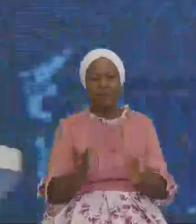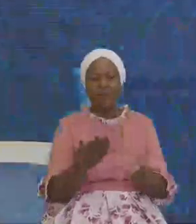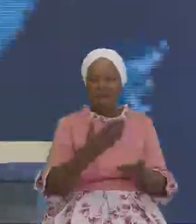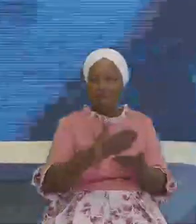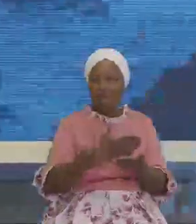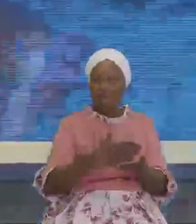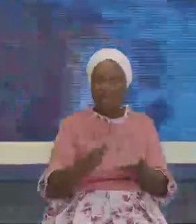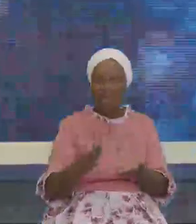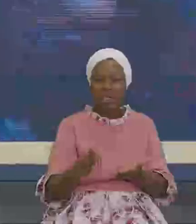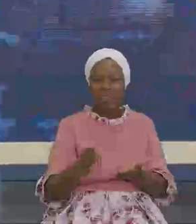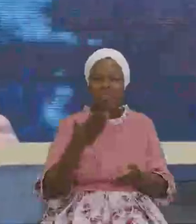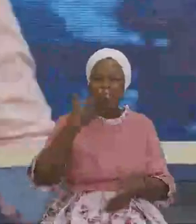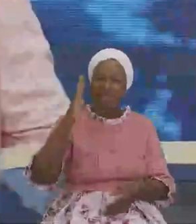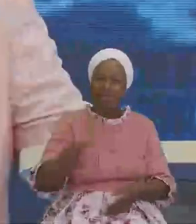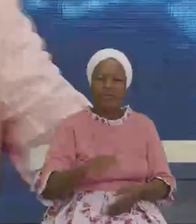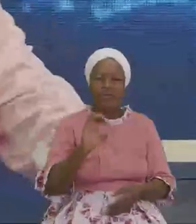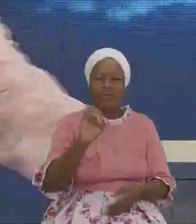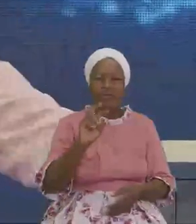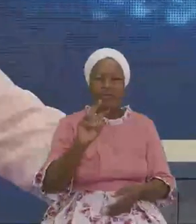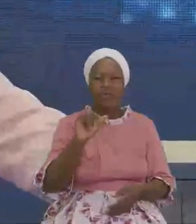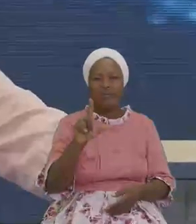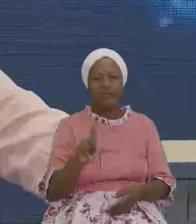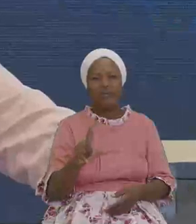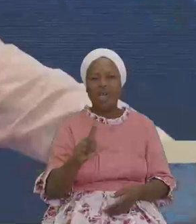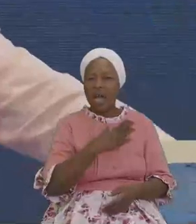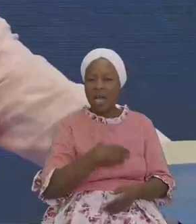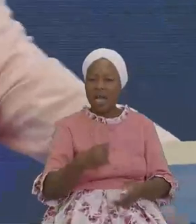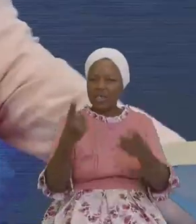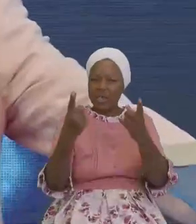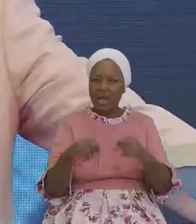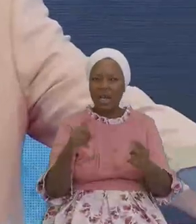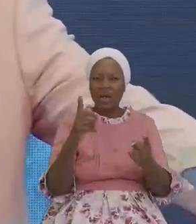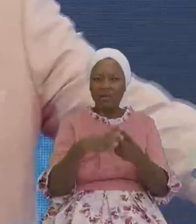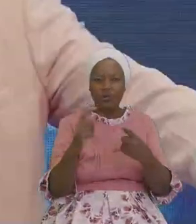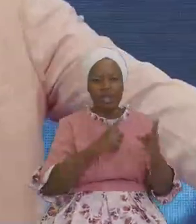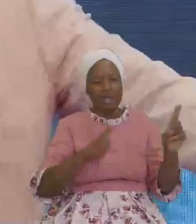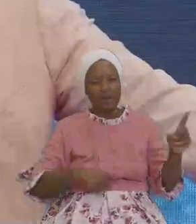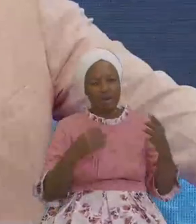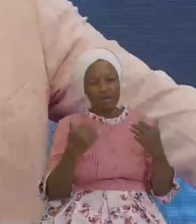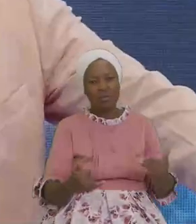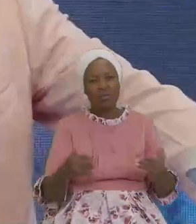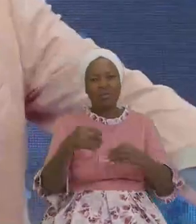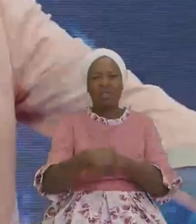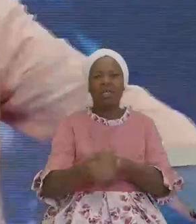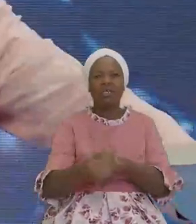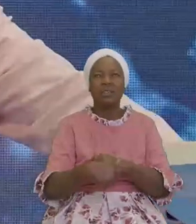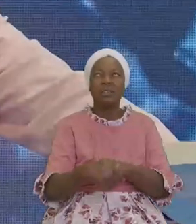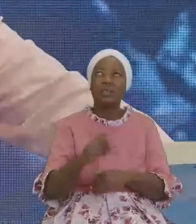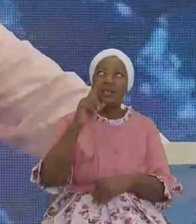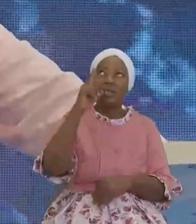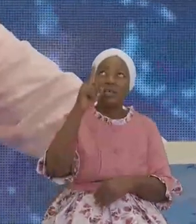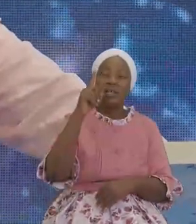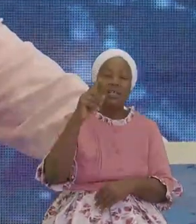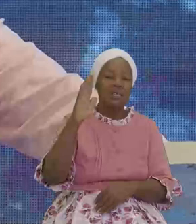Viens au Sauveur. Rejette le mal. Et viens au Seigneur